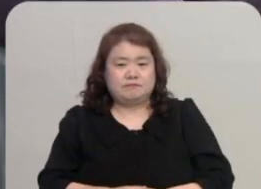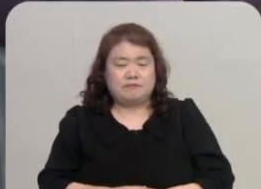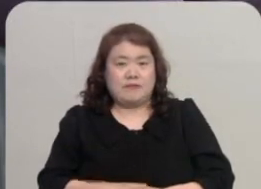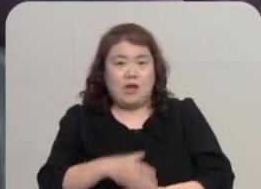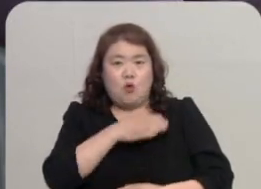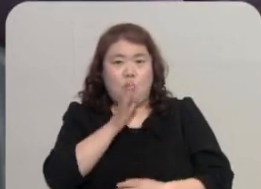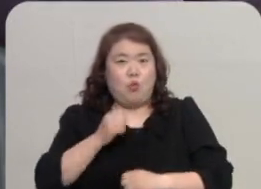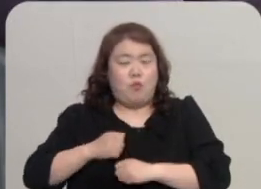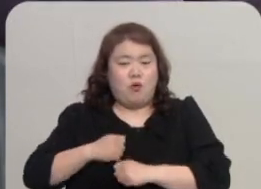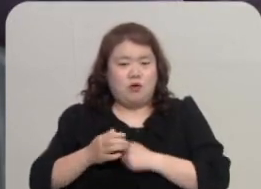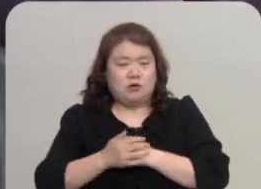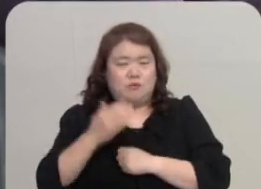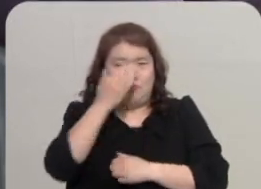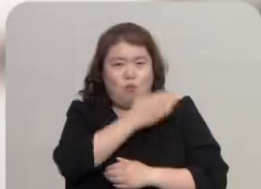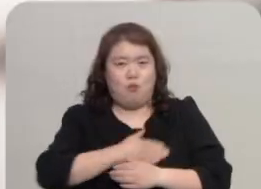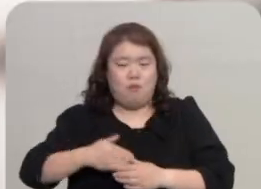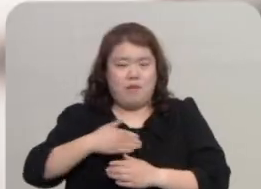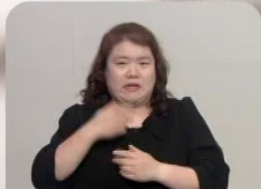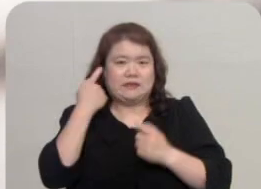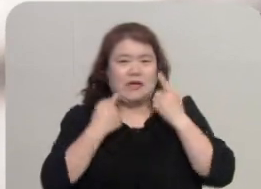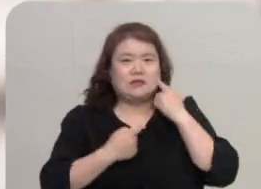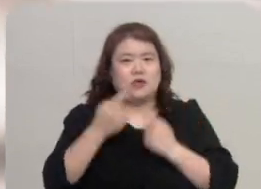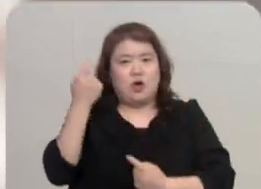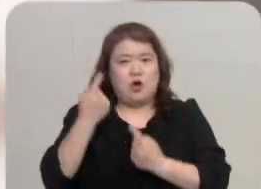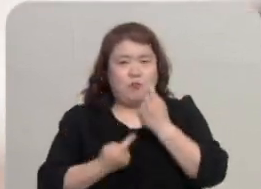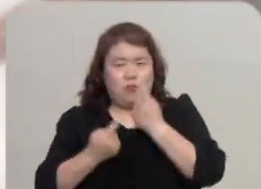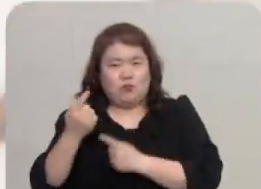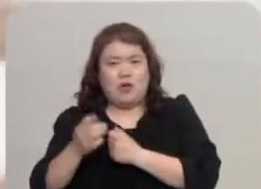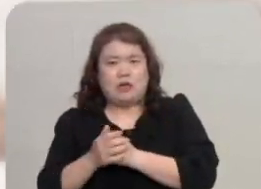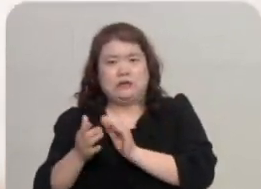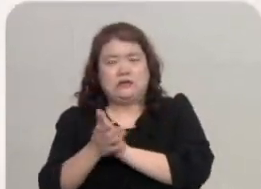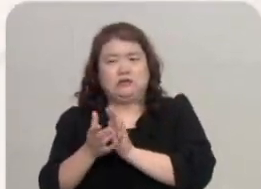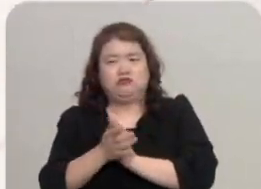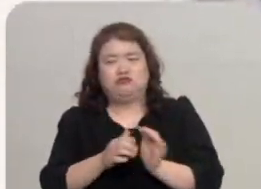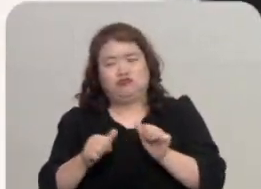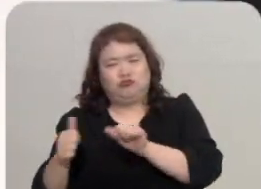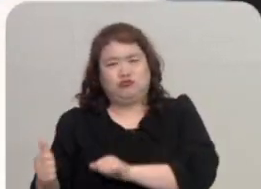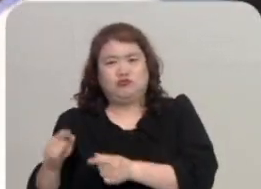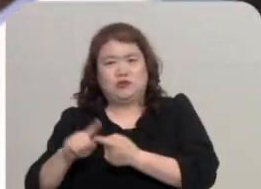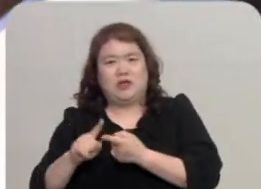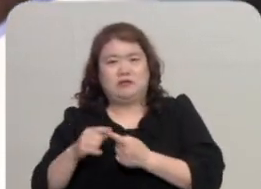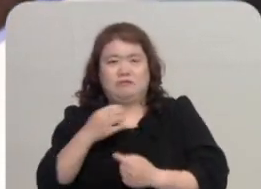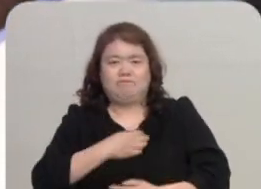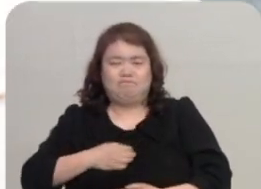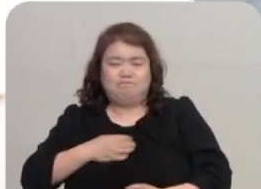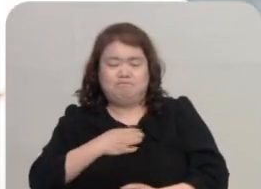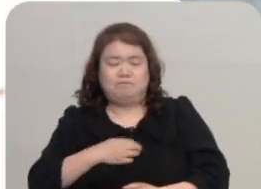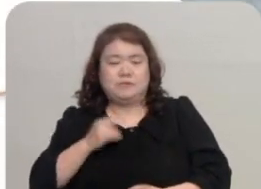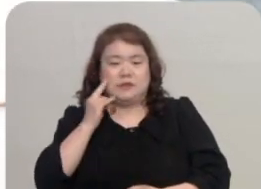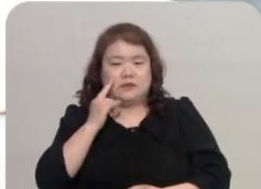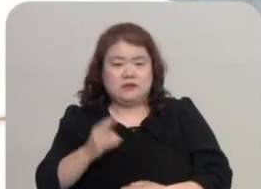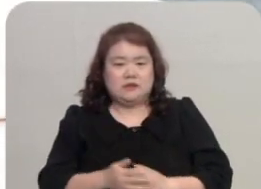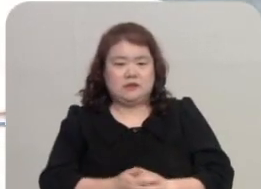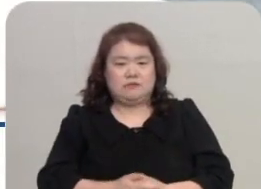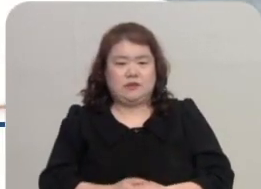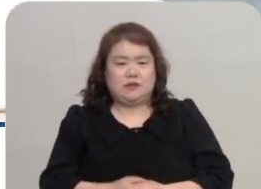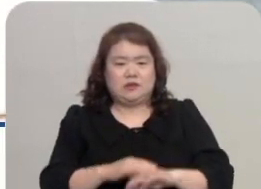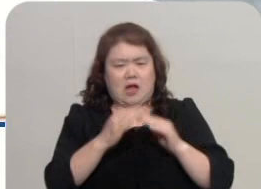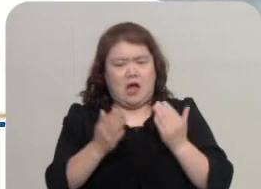노병은 당신 몸의 오랜 상흔보다 동네 전우를 잃은 속병이 더 괴롭습니다. 다 줄 거